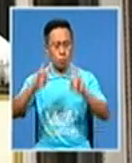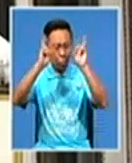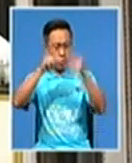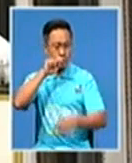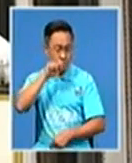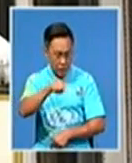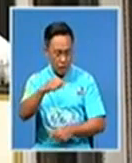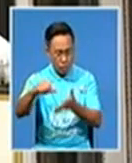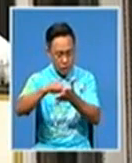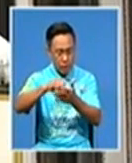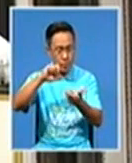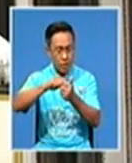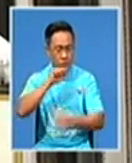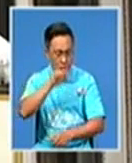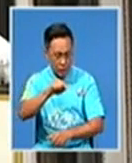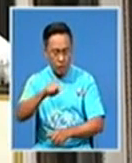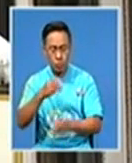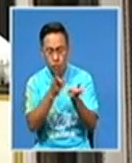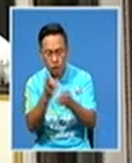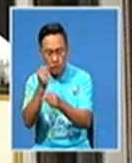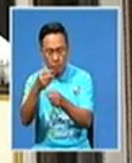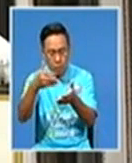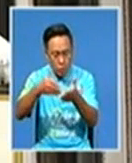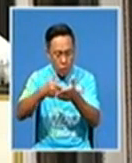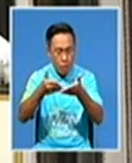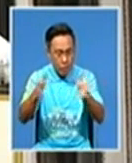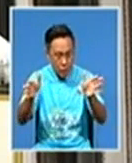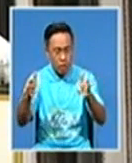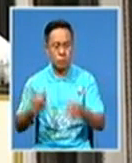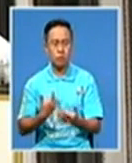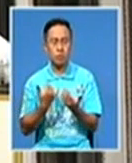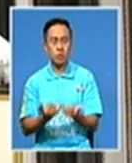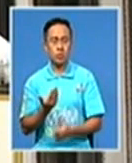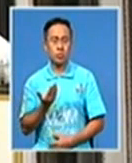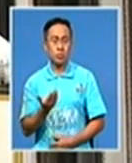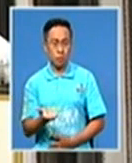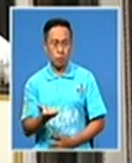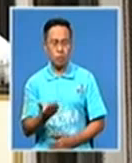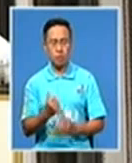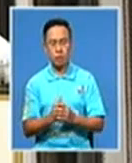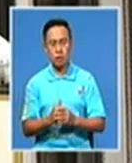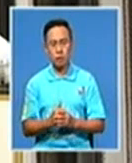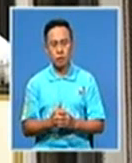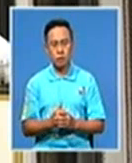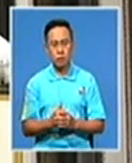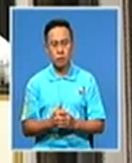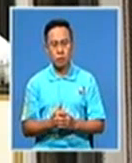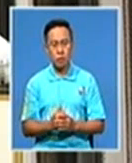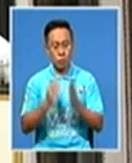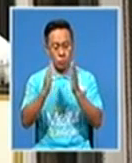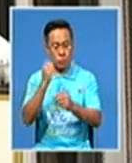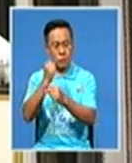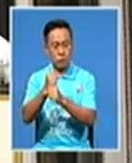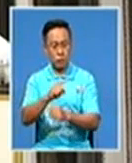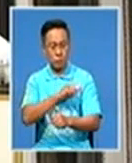แล้วนะวิธีการผ่านการไปแล้วแก้ไขข้อติดขัดไปให้แล้วเพราะฉะนั้นมันจะต้องอยู่ที่จะทำอ